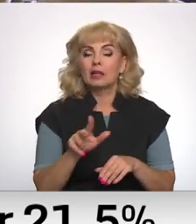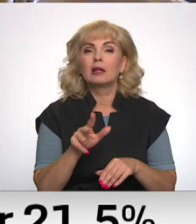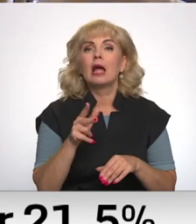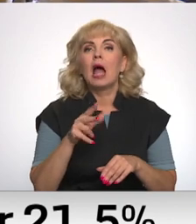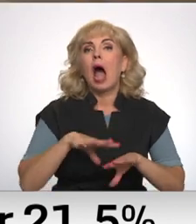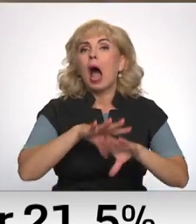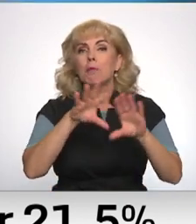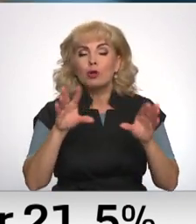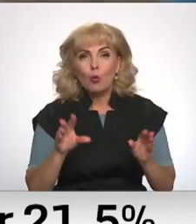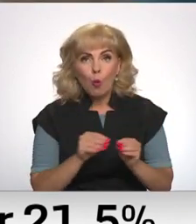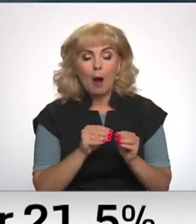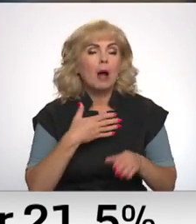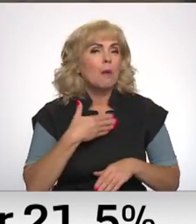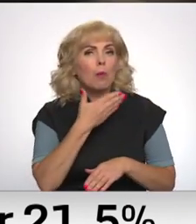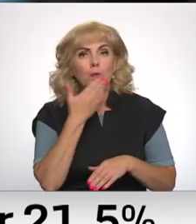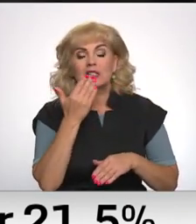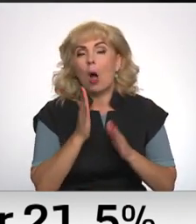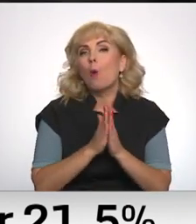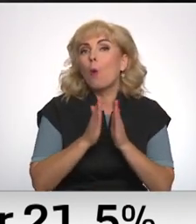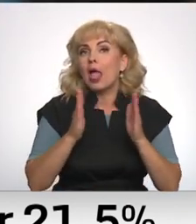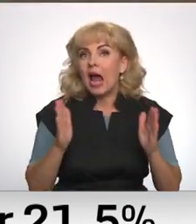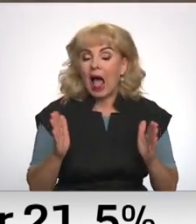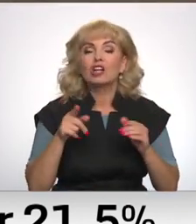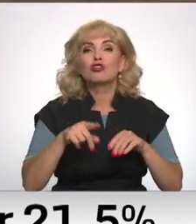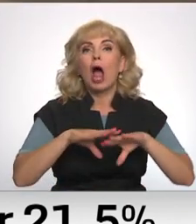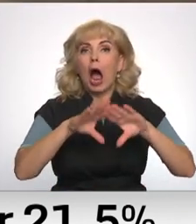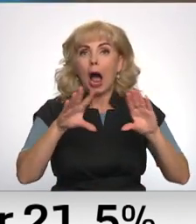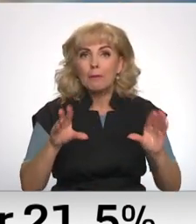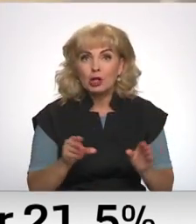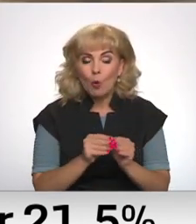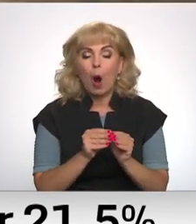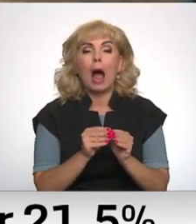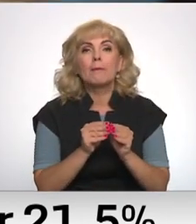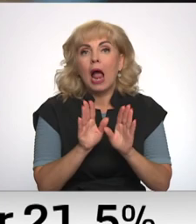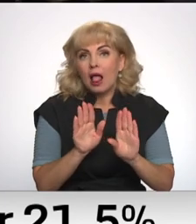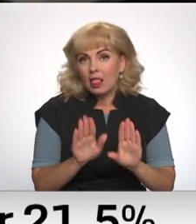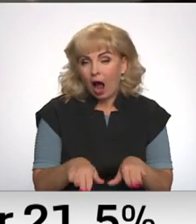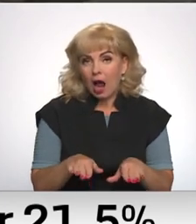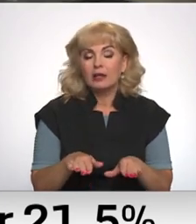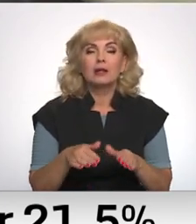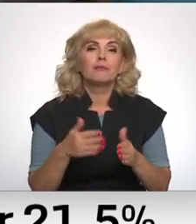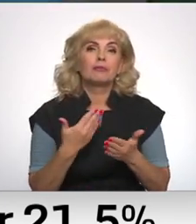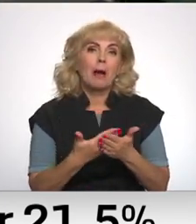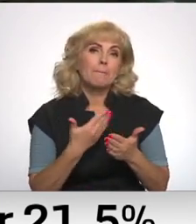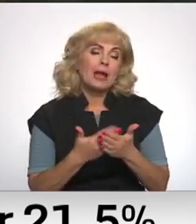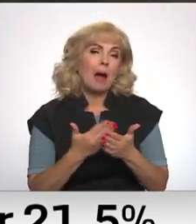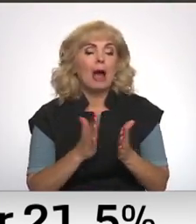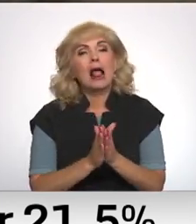Nu, mums nav tik lieli šī apjomi, lai, nu, teiksim, kā tādās